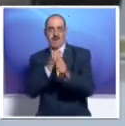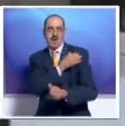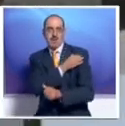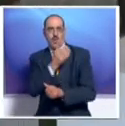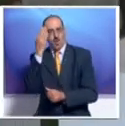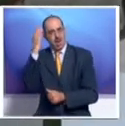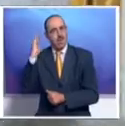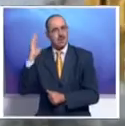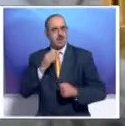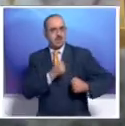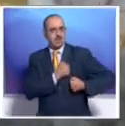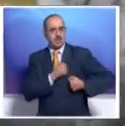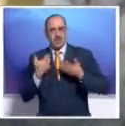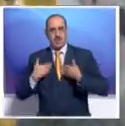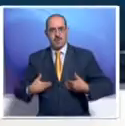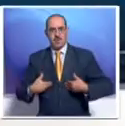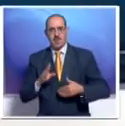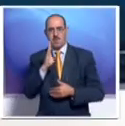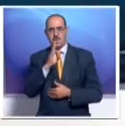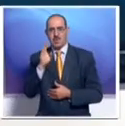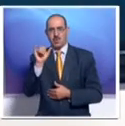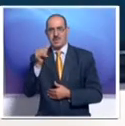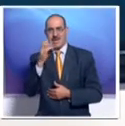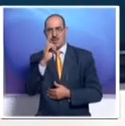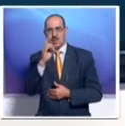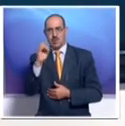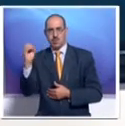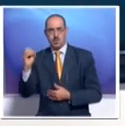السابق في الجيش برابو سوبيانتو.